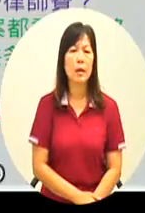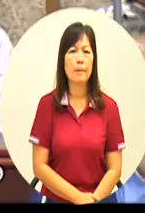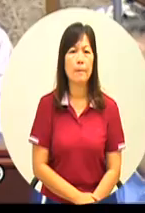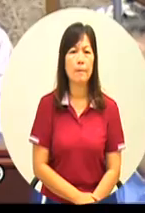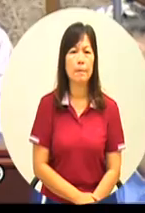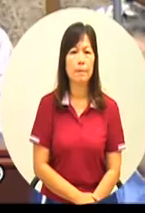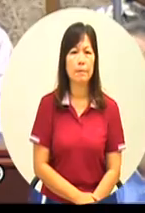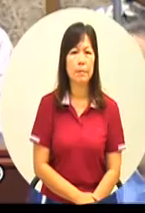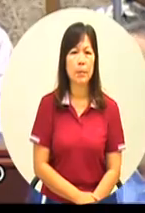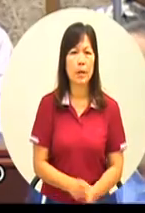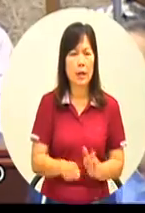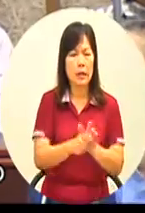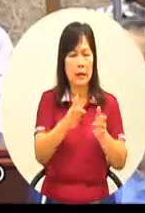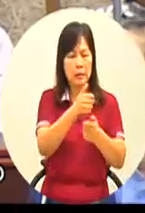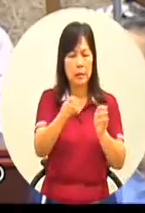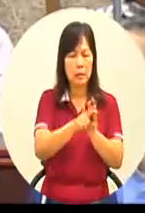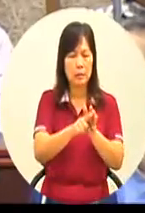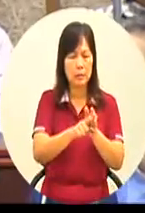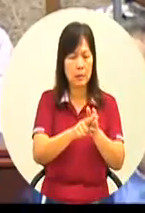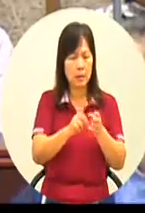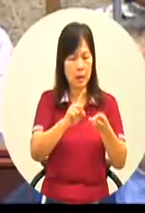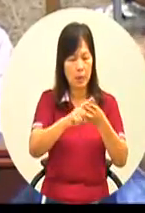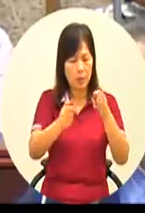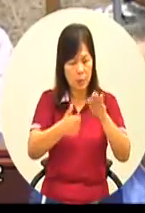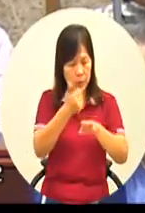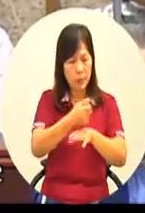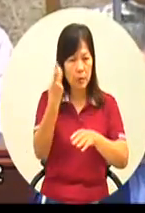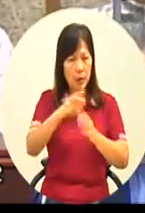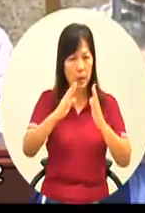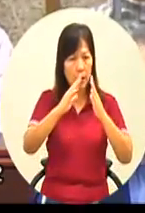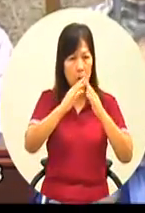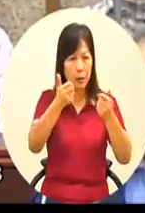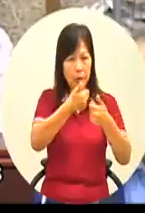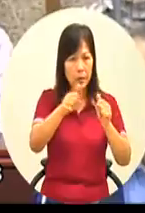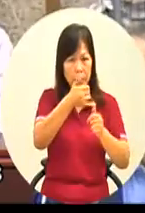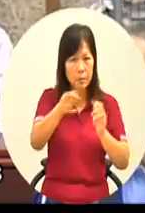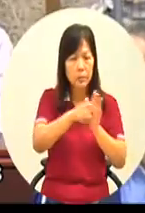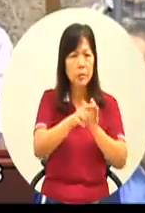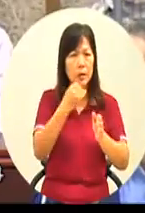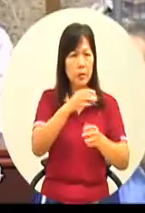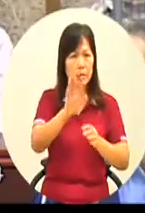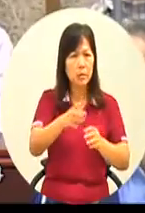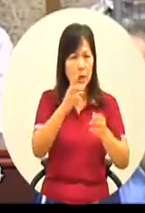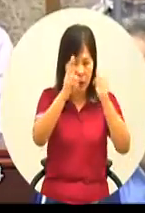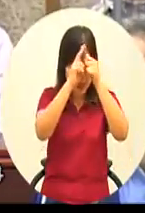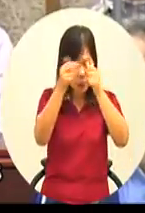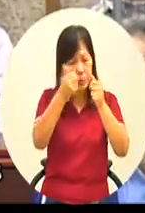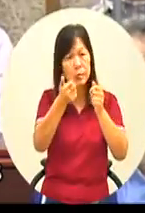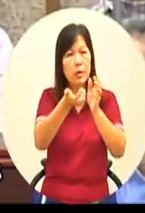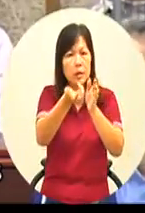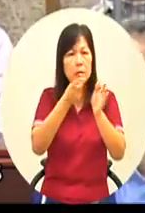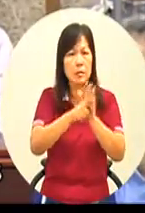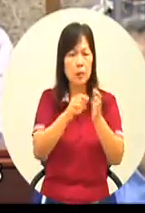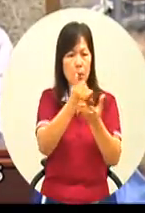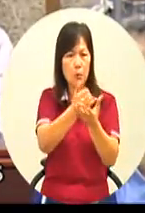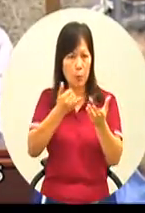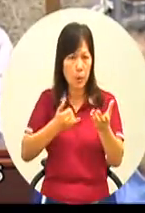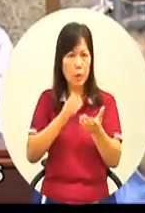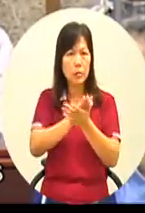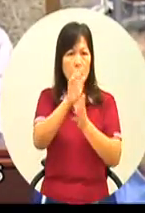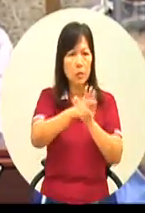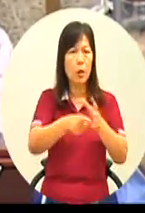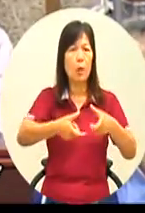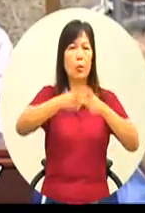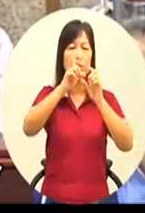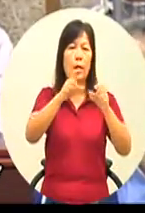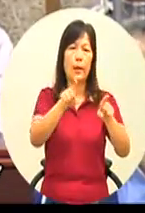谢谢主席，谢谢议员。在许副市长他之前从法制局离职之后，他是回复到